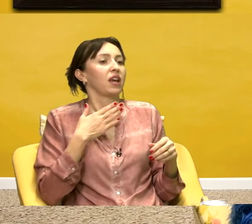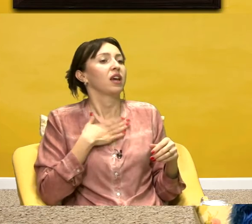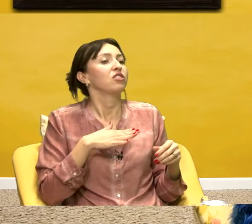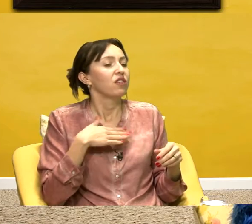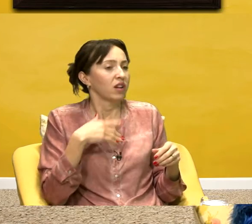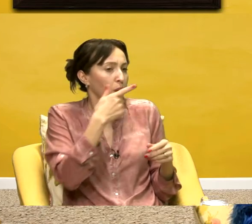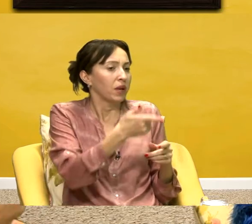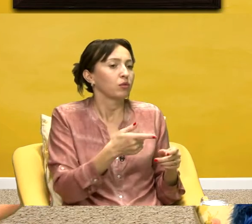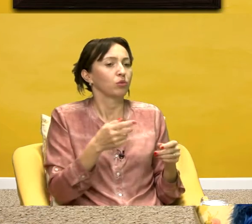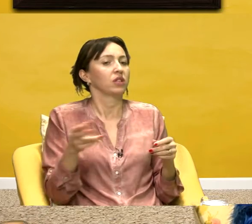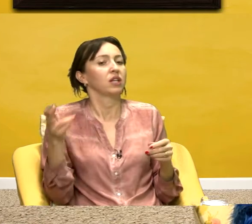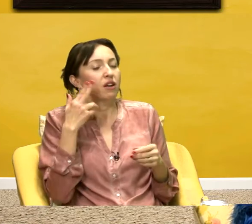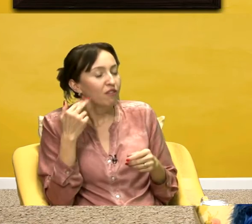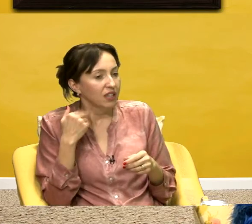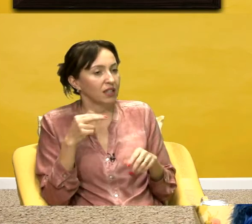se împlinească?